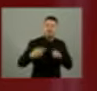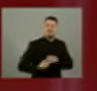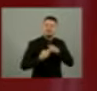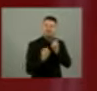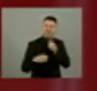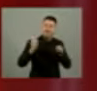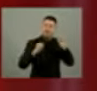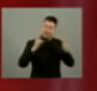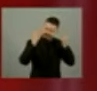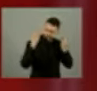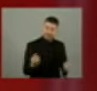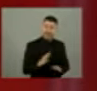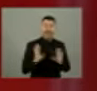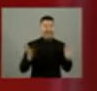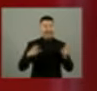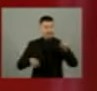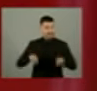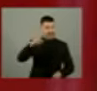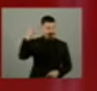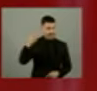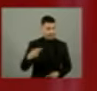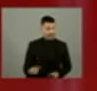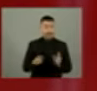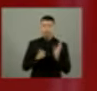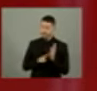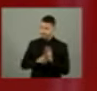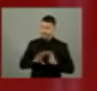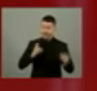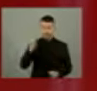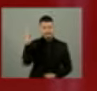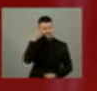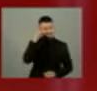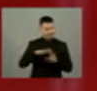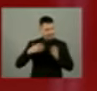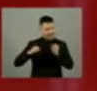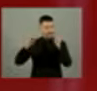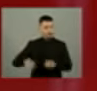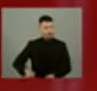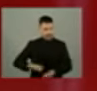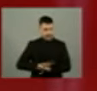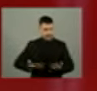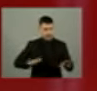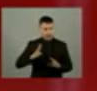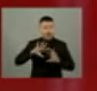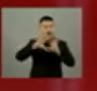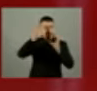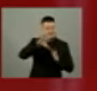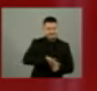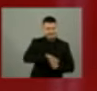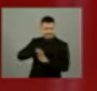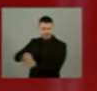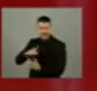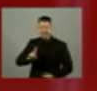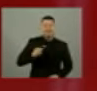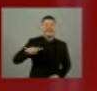Σωστά. Δεν ξέρω. Ναι. Λοιπόν, οι εξελίξεις δηλαδή είναι τόσο πυκνές, τόσο ραγδαίες, ναι, και πυκνές που